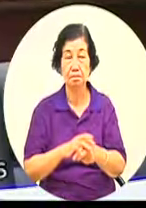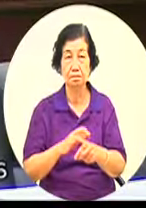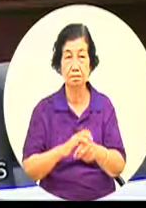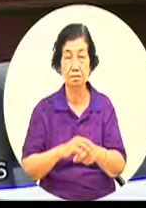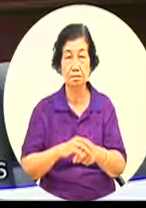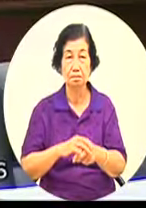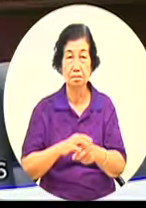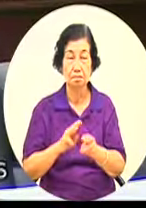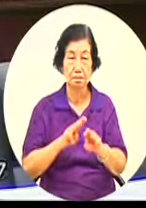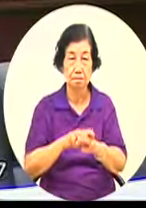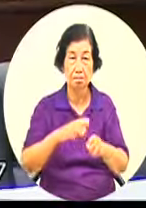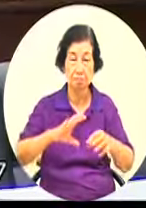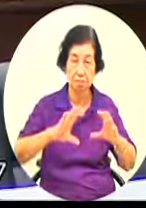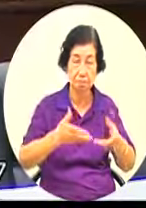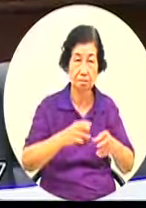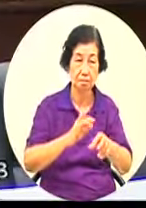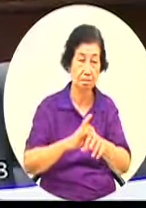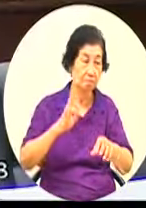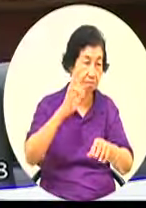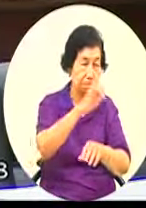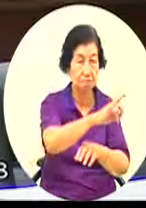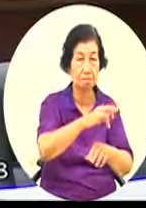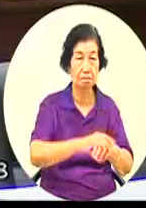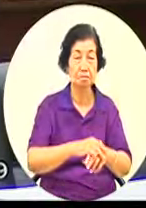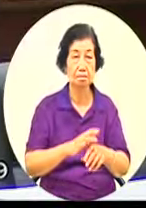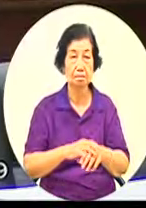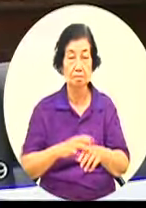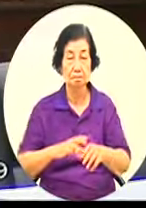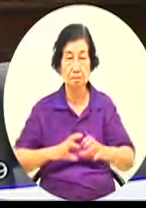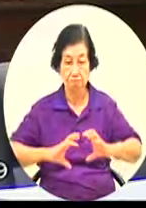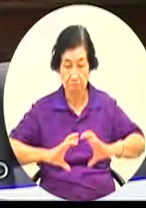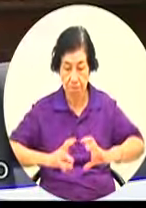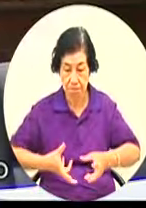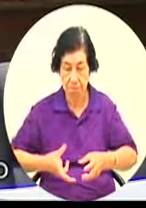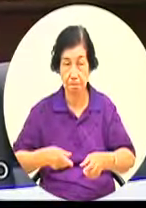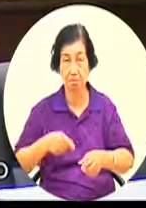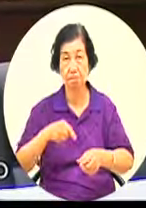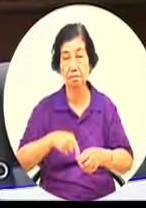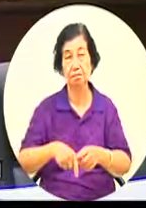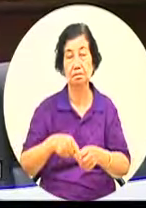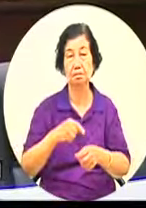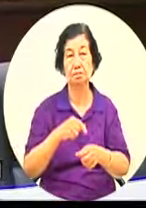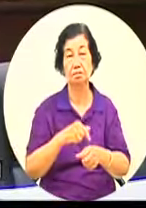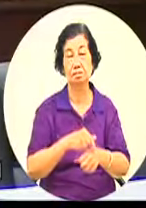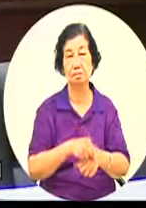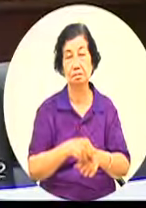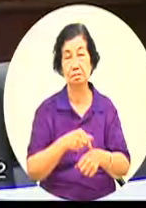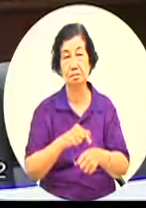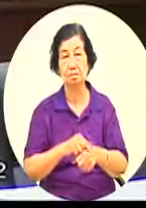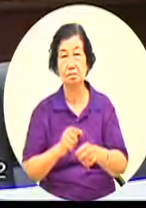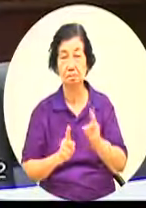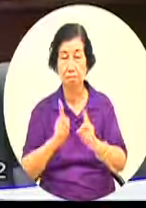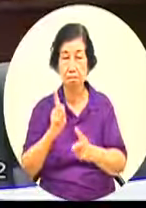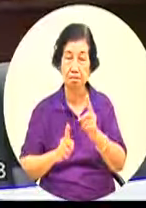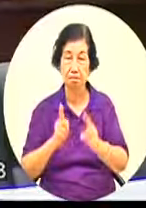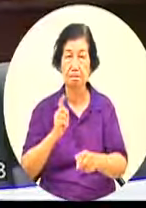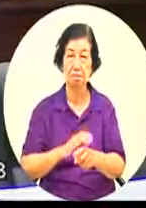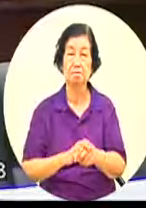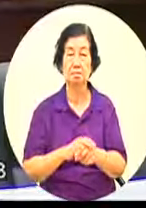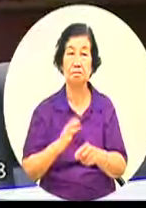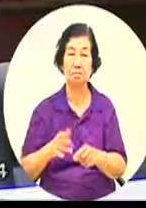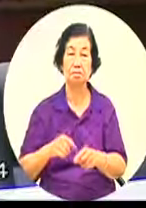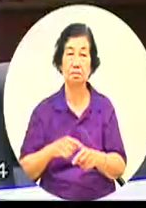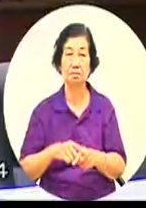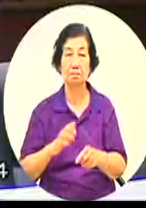家整个世界的比较，外语能力强的国家，我觉得这个国家能够坏到哪里去，